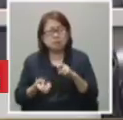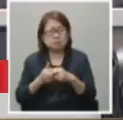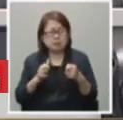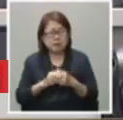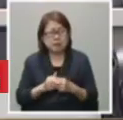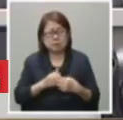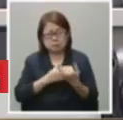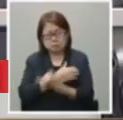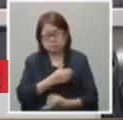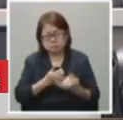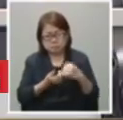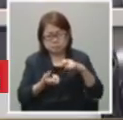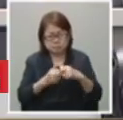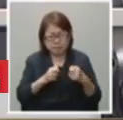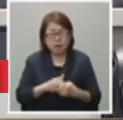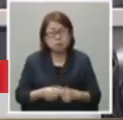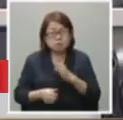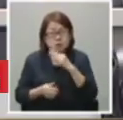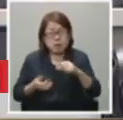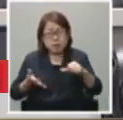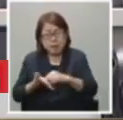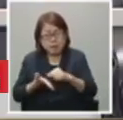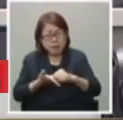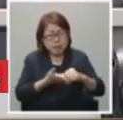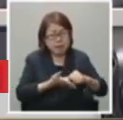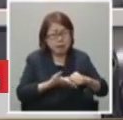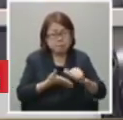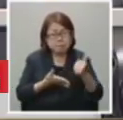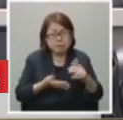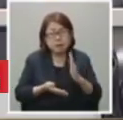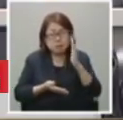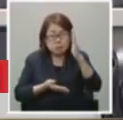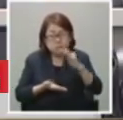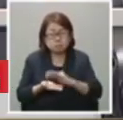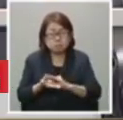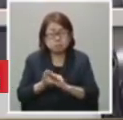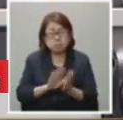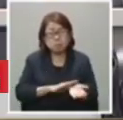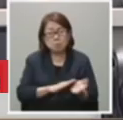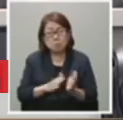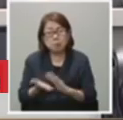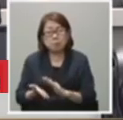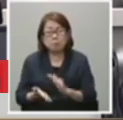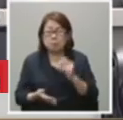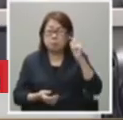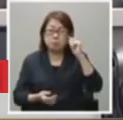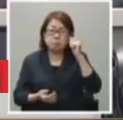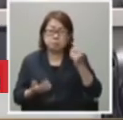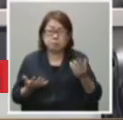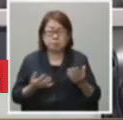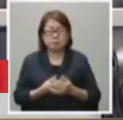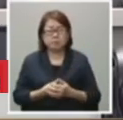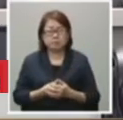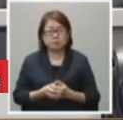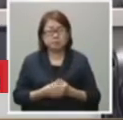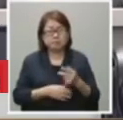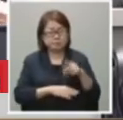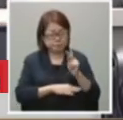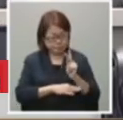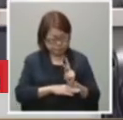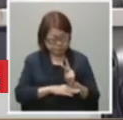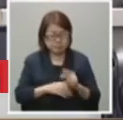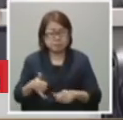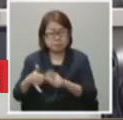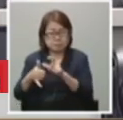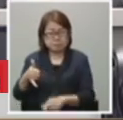ในขณะนี้หากไม่มีการแก้ไขจะนำพาประเทศไทยไปสู่จุดไหนในอนาคตท่านประธานครับกูรู